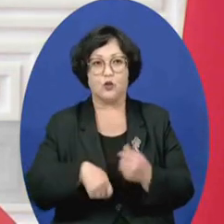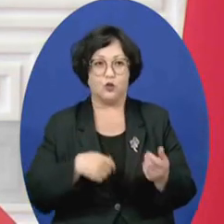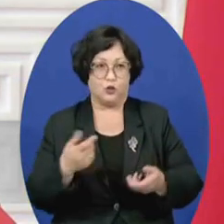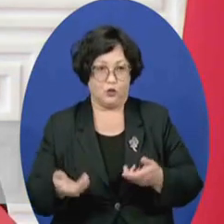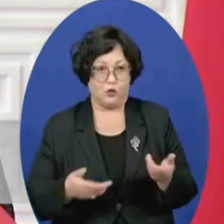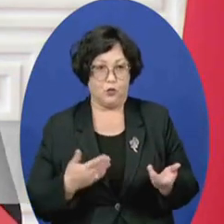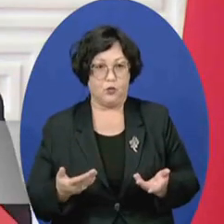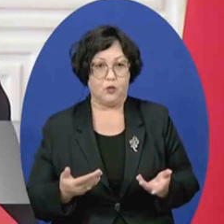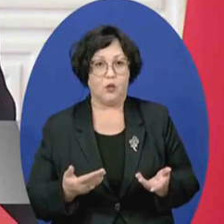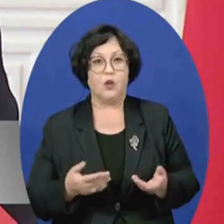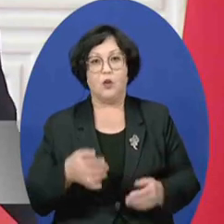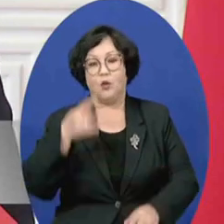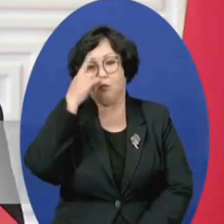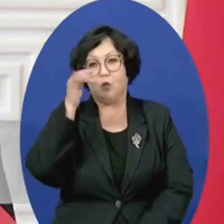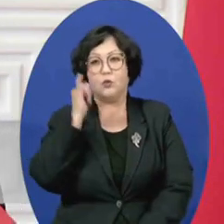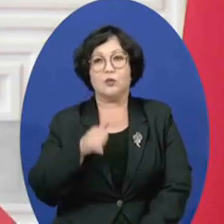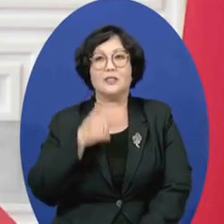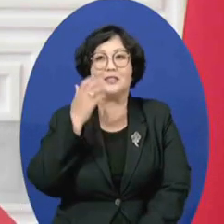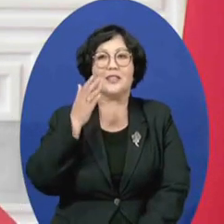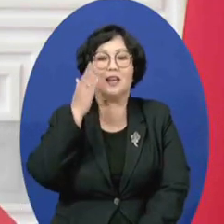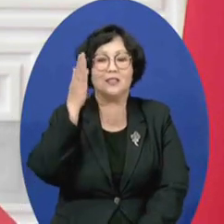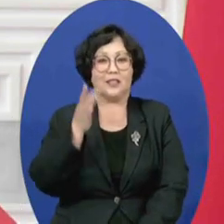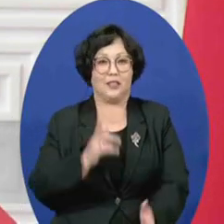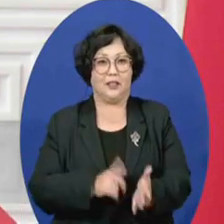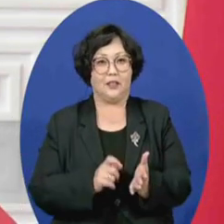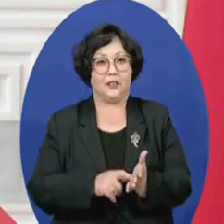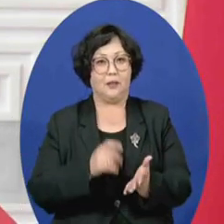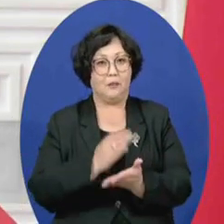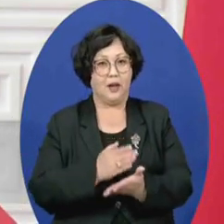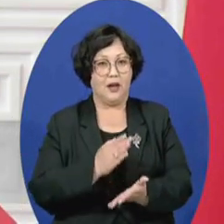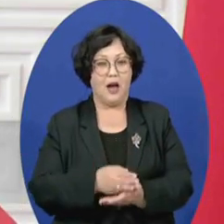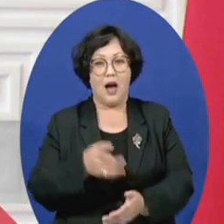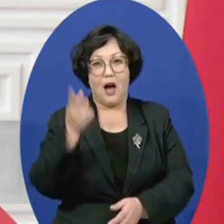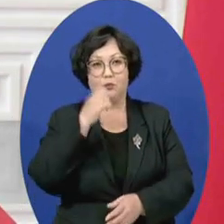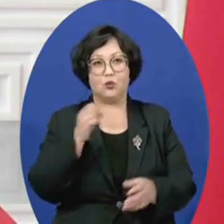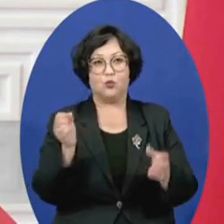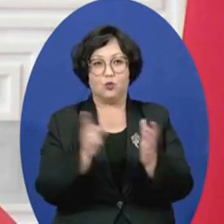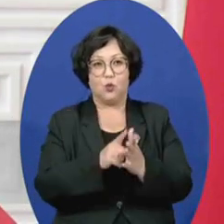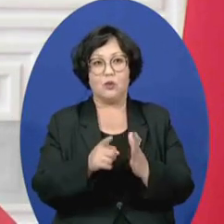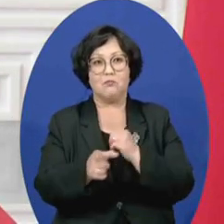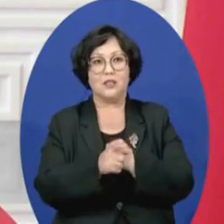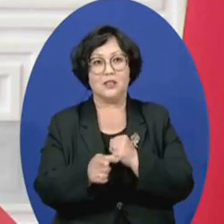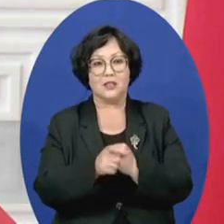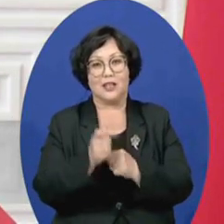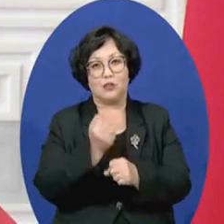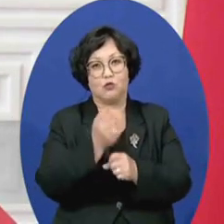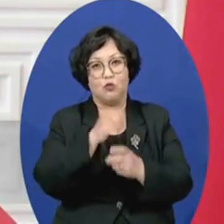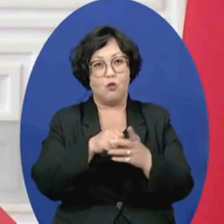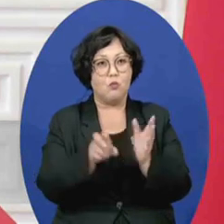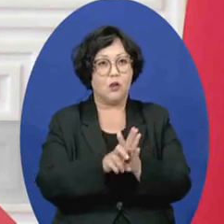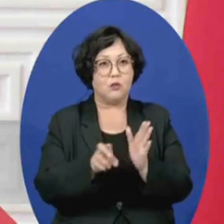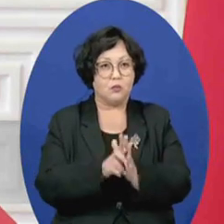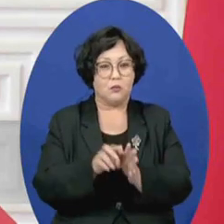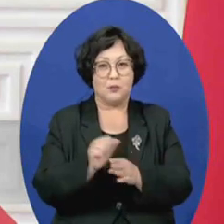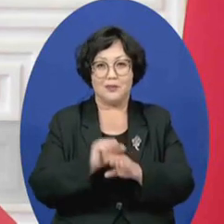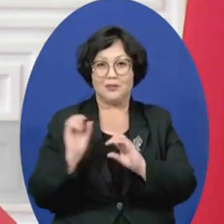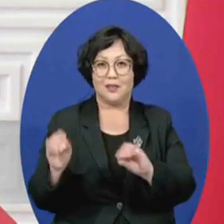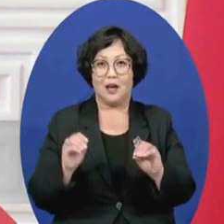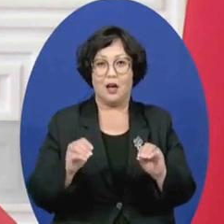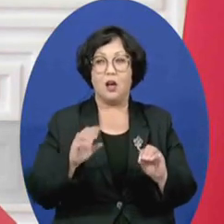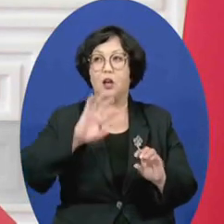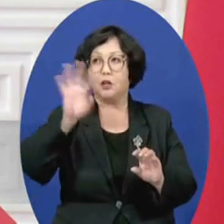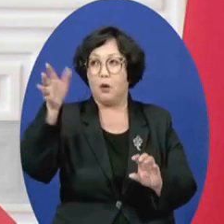энэ хүрээнд бол Монгол улсын цааштай хэрэгцээтэй байгаа одоо тэргүүлэгч чиглэлийн мэрэгчлэнүүдээр бэлтгэн. Нөгөө талд эх орондоо ярьж ажиллах бас үүрэг